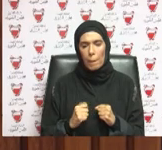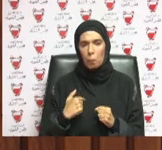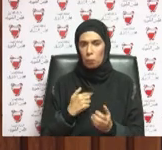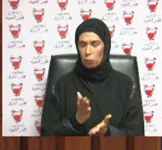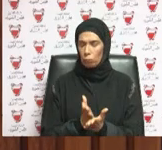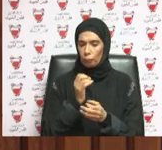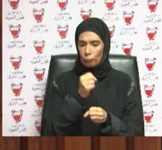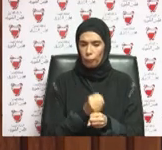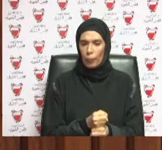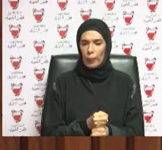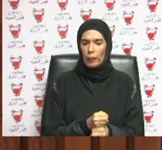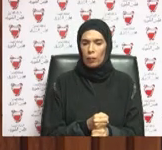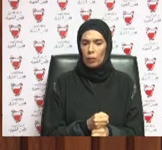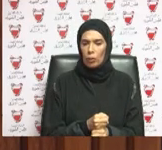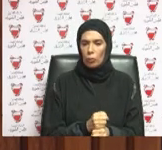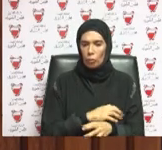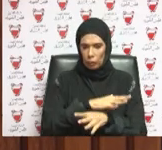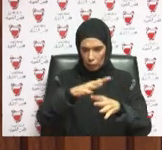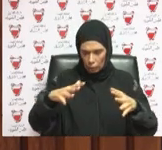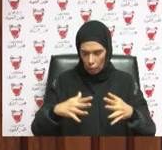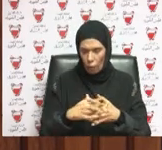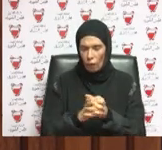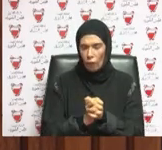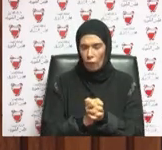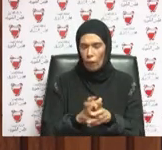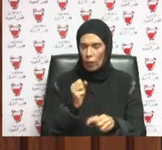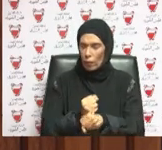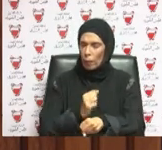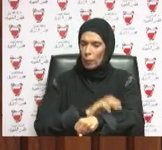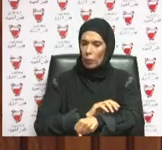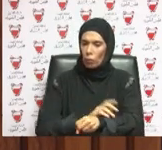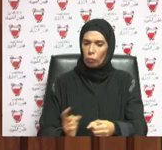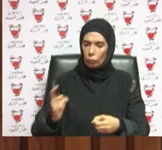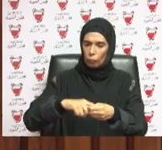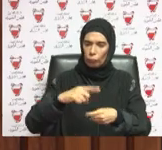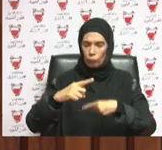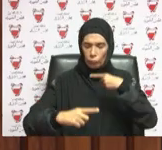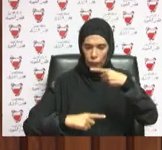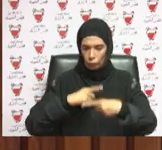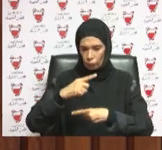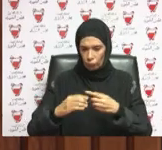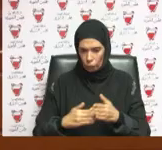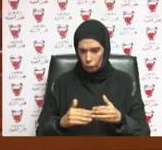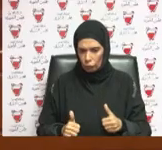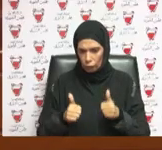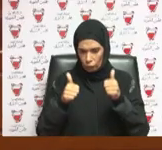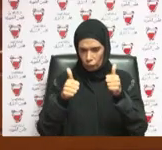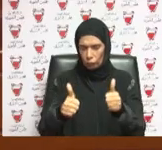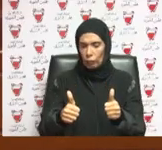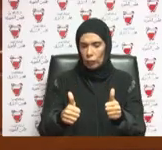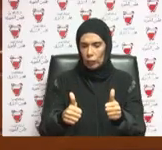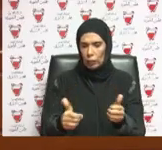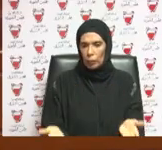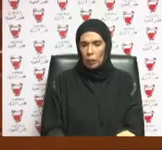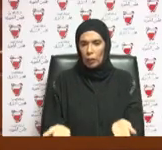الثابت بأن تكاثف الجهود والتعاون المستمر يحقق الرياضة